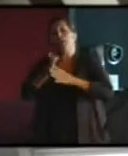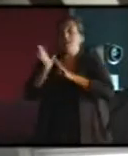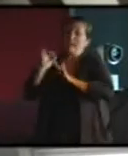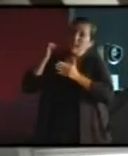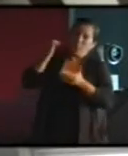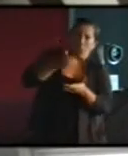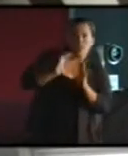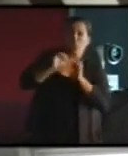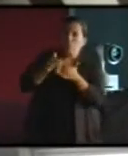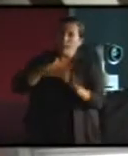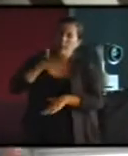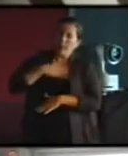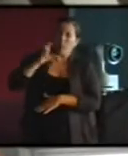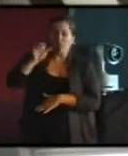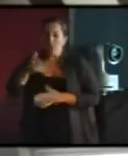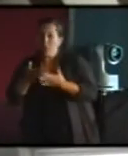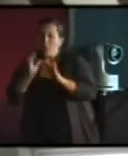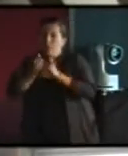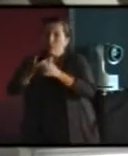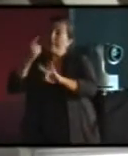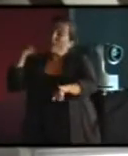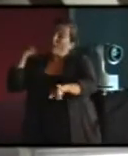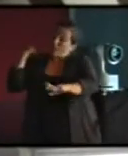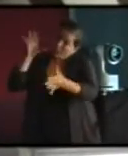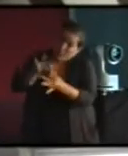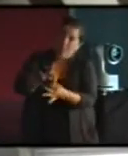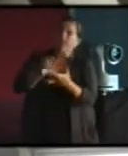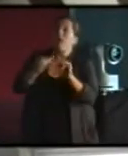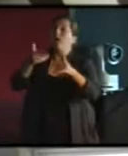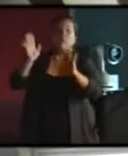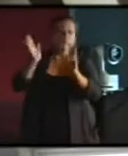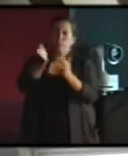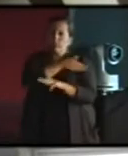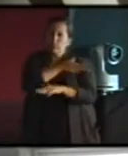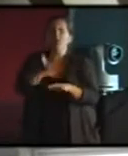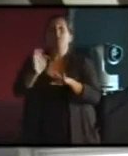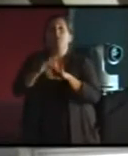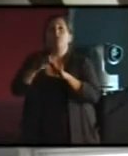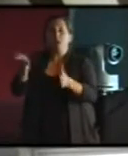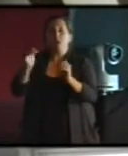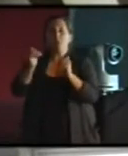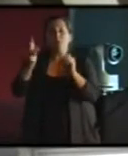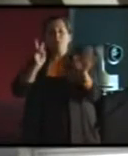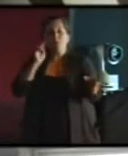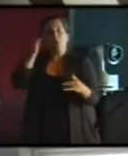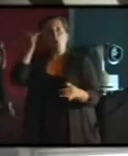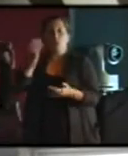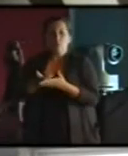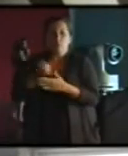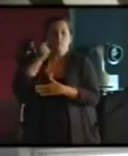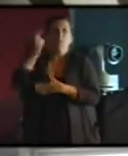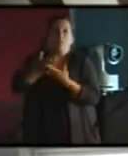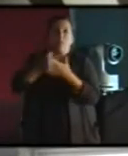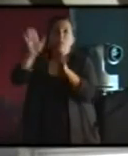patrimonial, de l'intérêt, du balisage que ça fait dans le temps, qui est incontestable, il y a aussi ce regard un peu plus, j'allais dire,